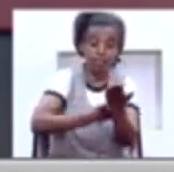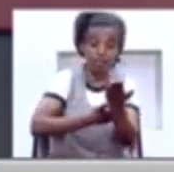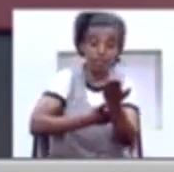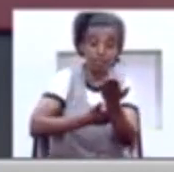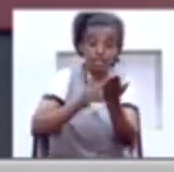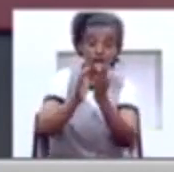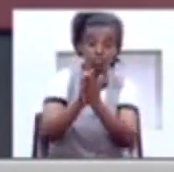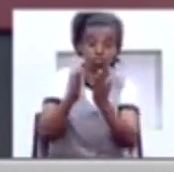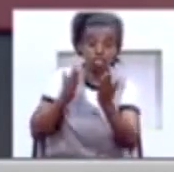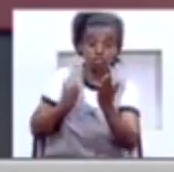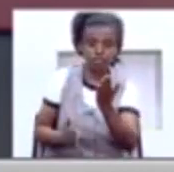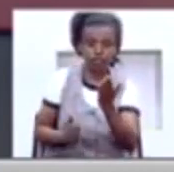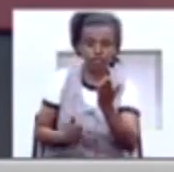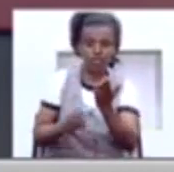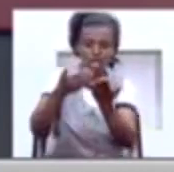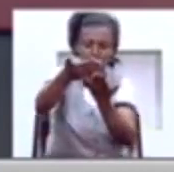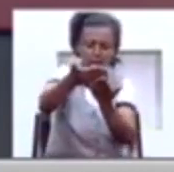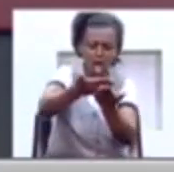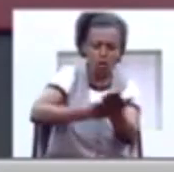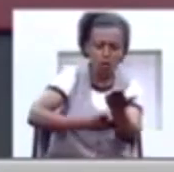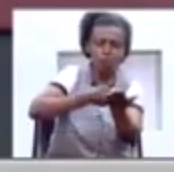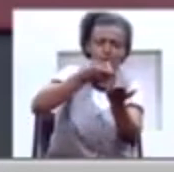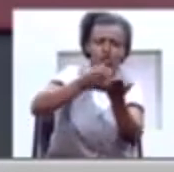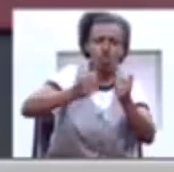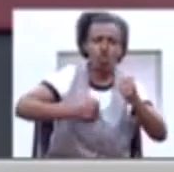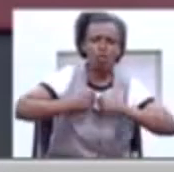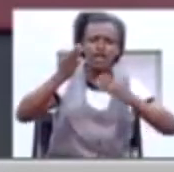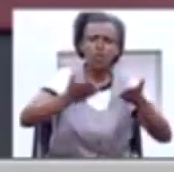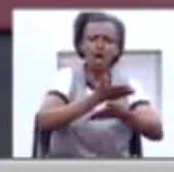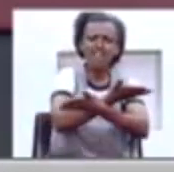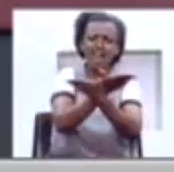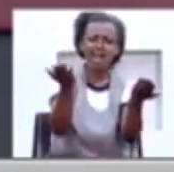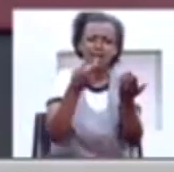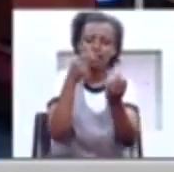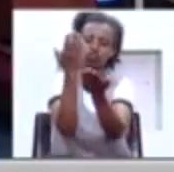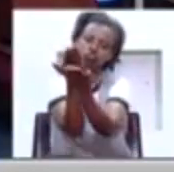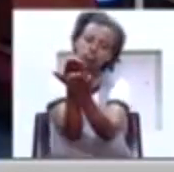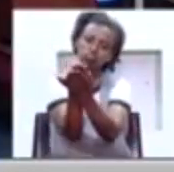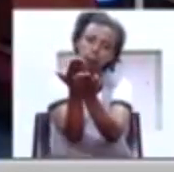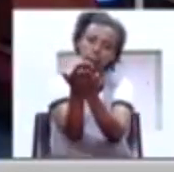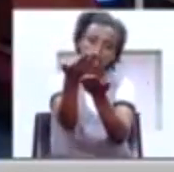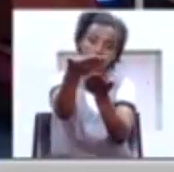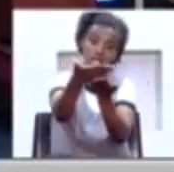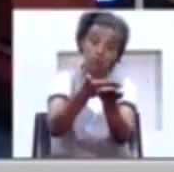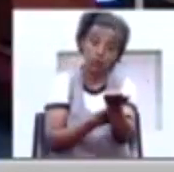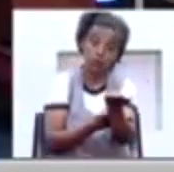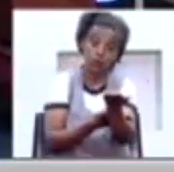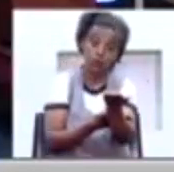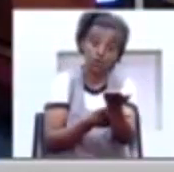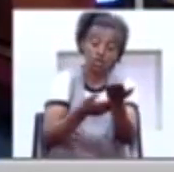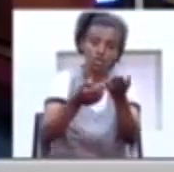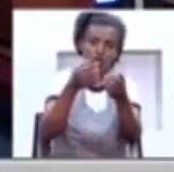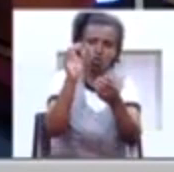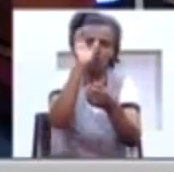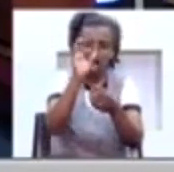vie et mœurs icyo cyangombwa umunyarwanda wese yagombaga kugisaba kugira ngo ujye gushaka